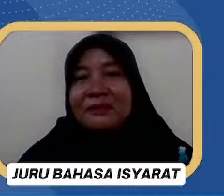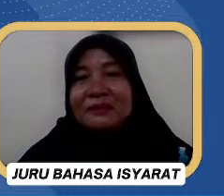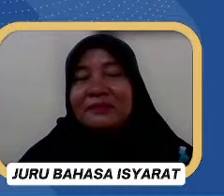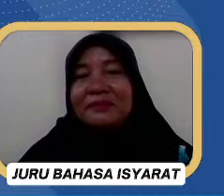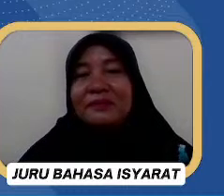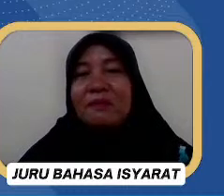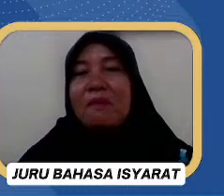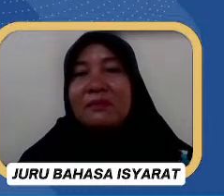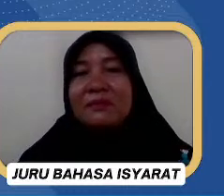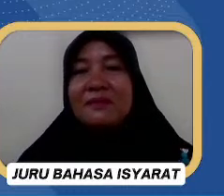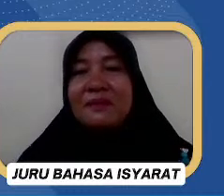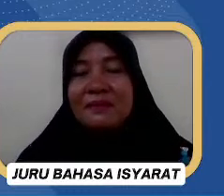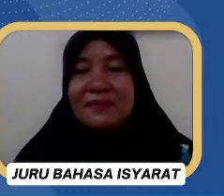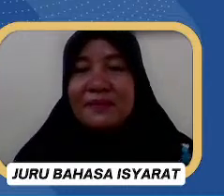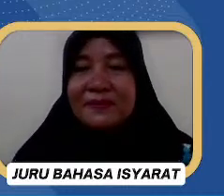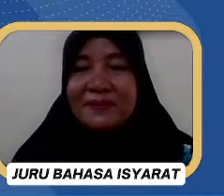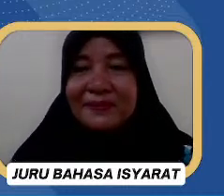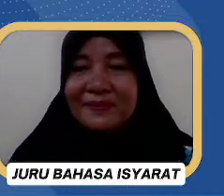antara semuanya.